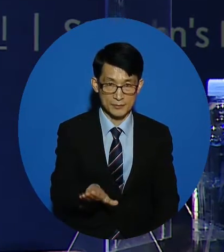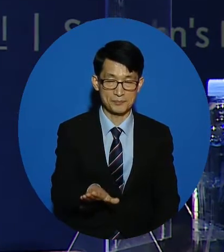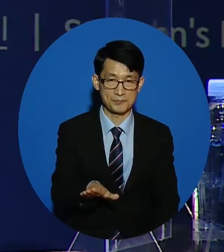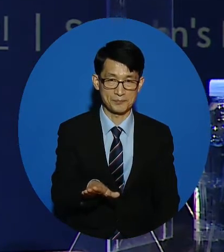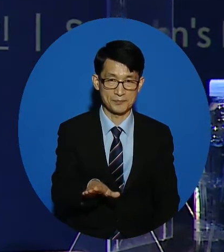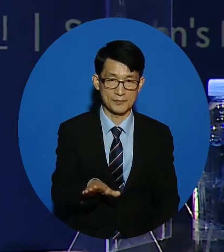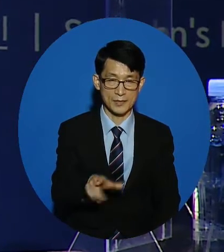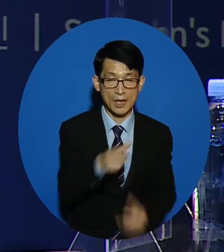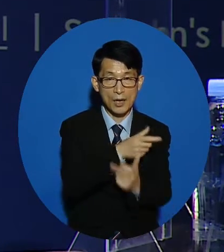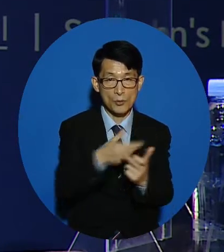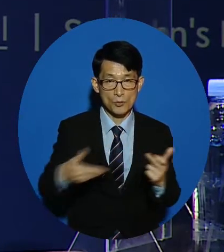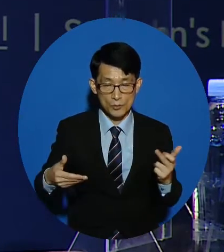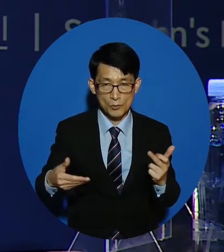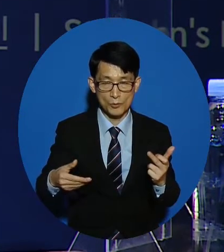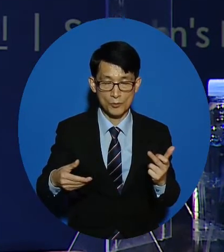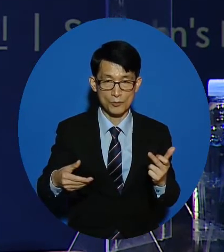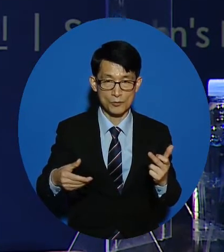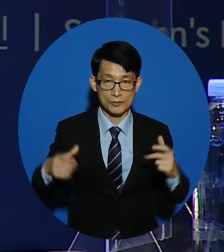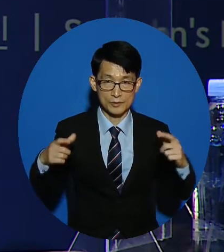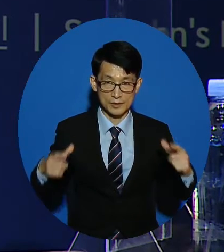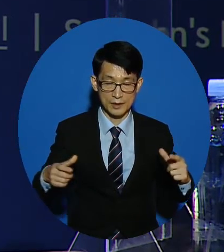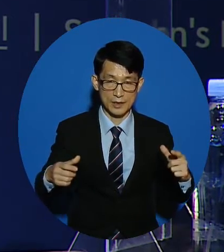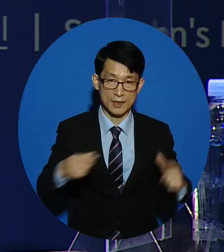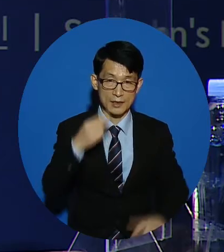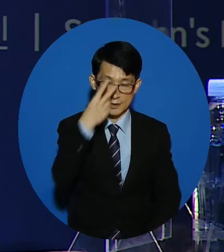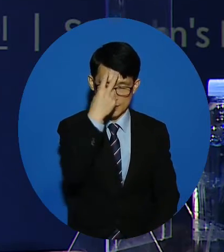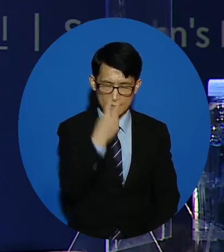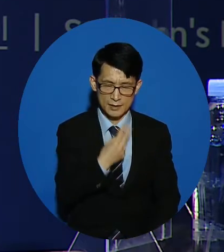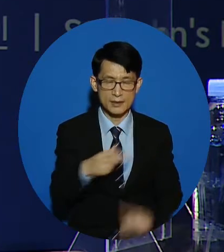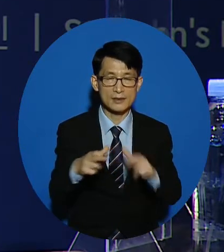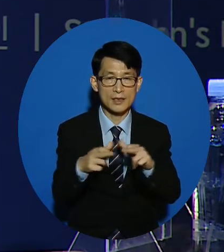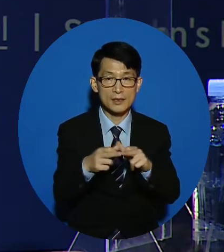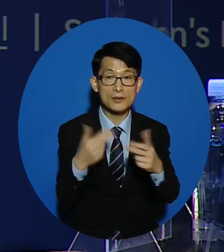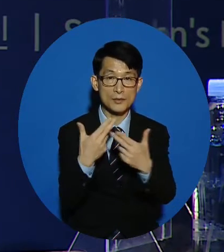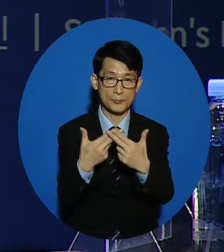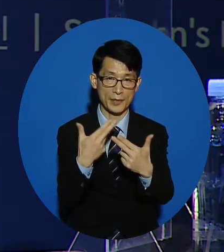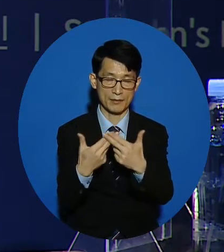우리 강원도의 우리 시각장애인 협회의